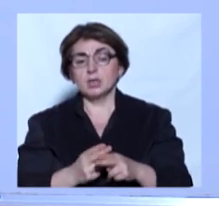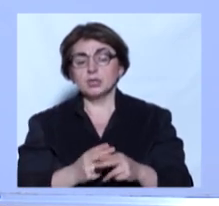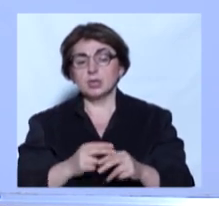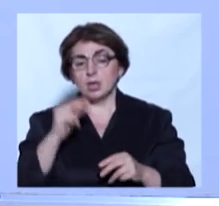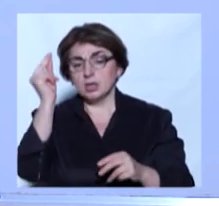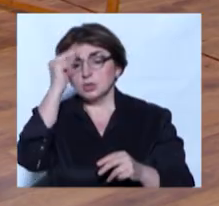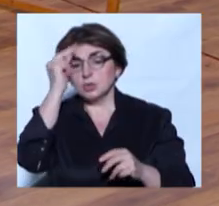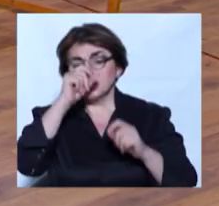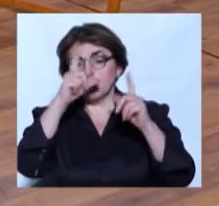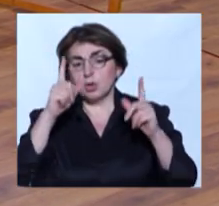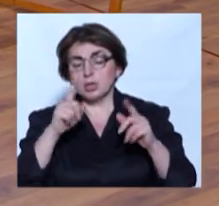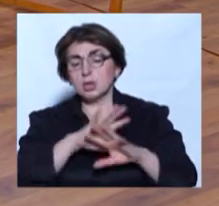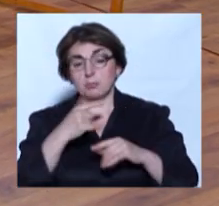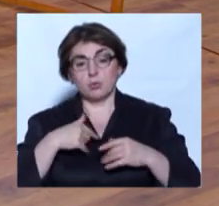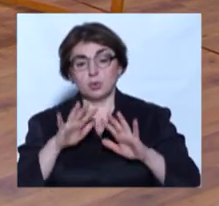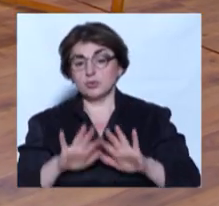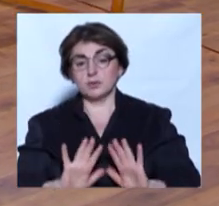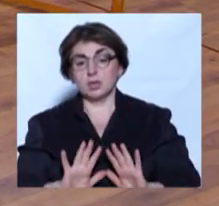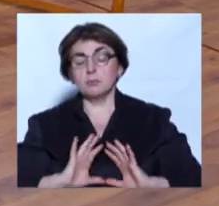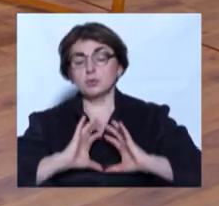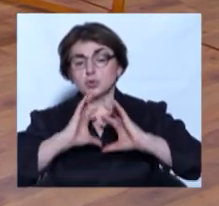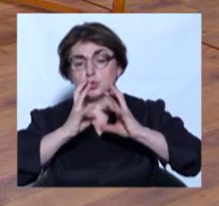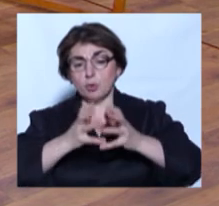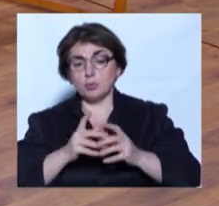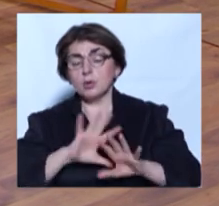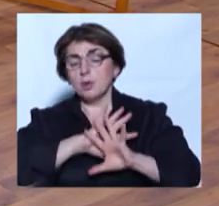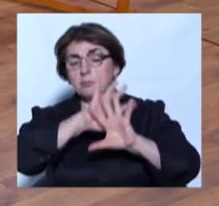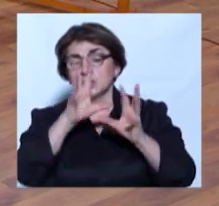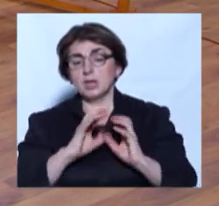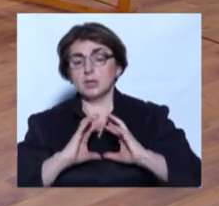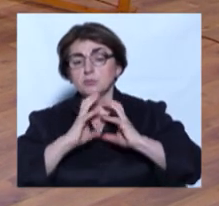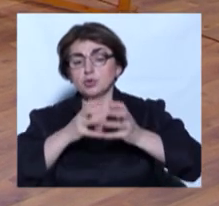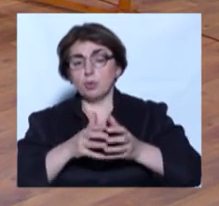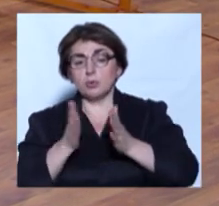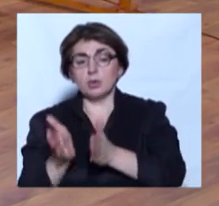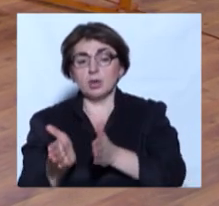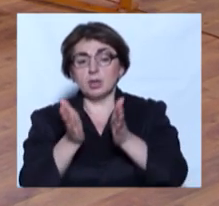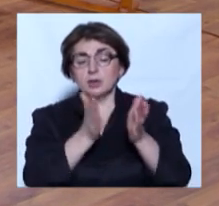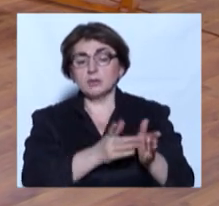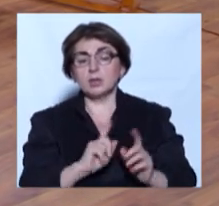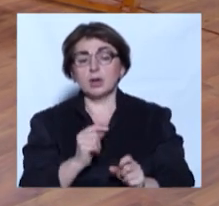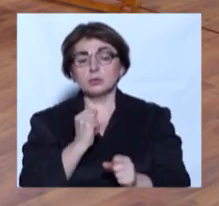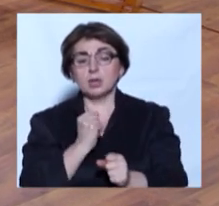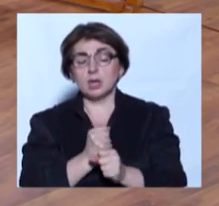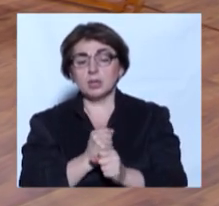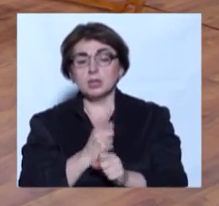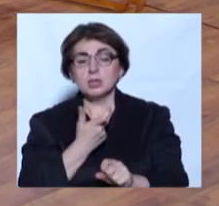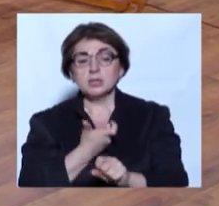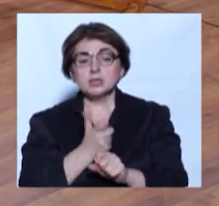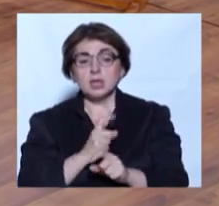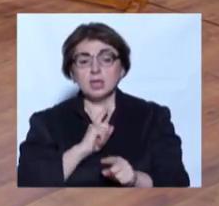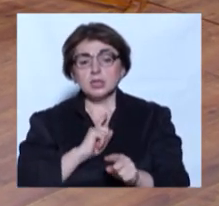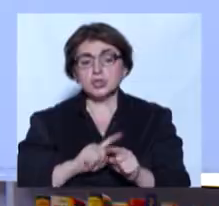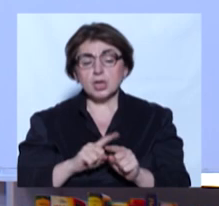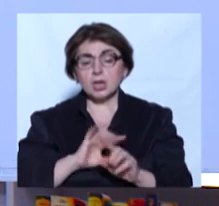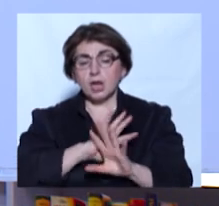არა მარტო ჩვენთან მთელ მსოფლიოში და მთლიანი მსოფლიო გადაერთო იმ მიმართულებით, რა გაეკეთებინათ, რომ ძალიან სწრაფად ყველა